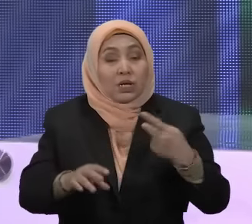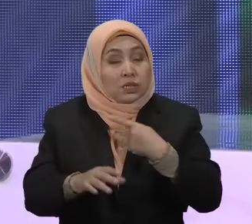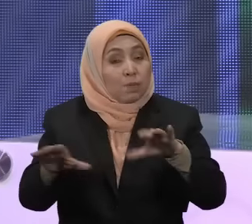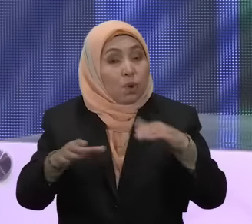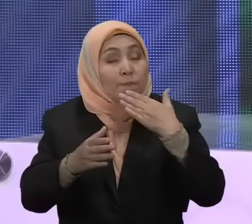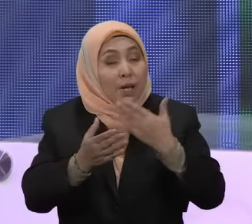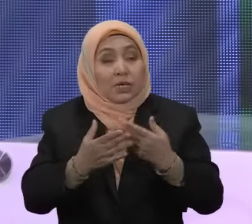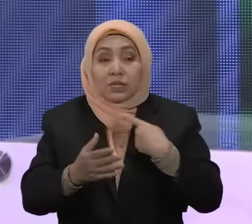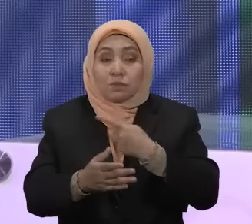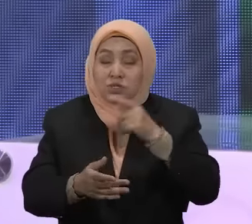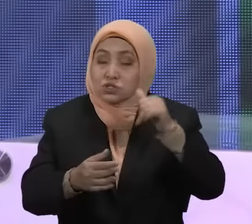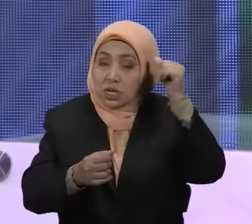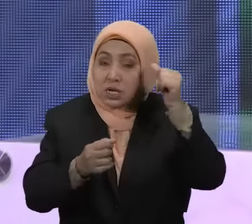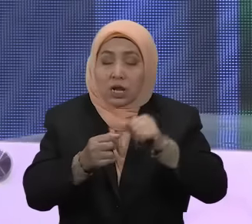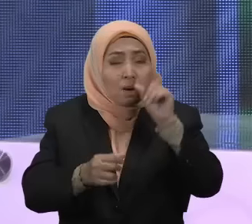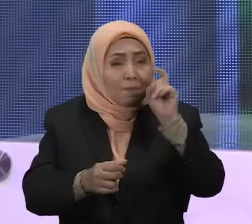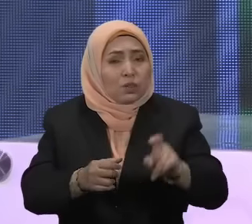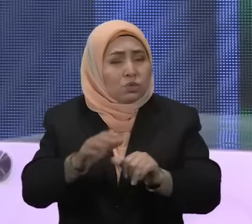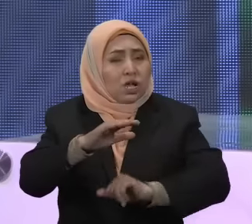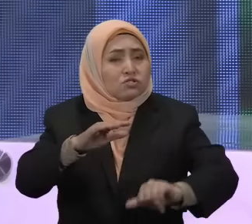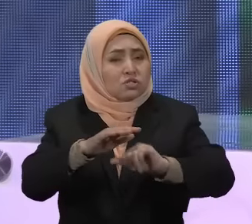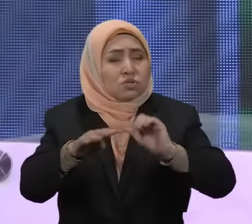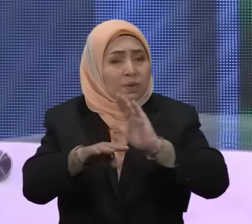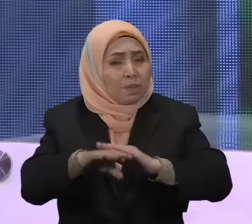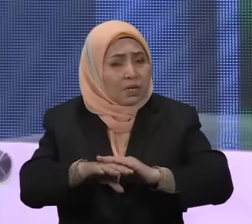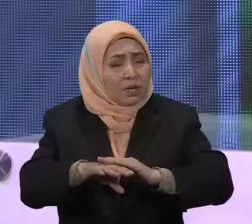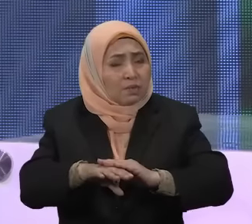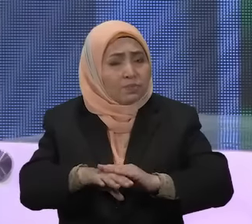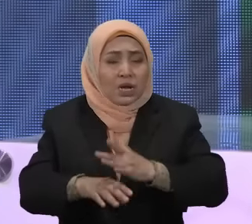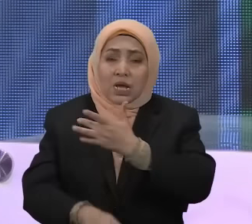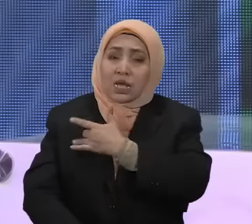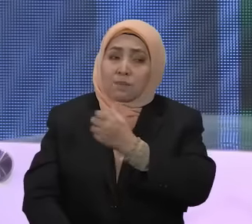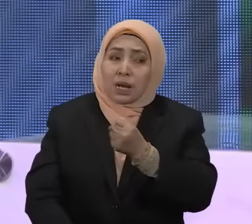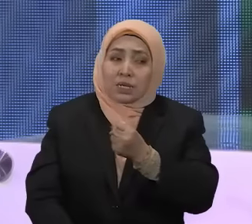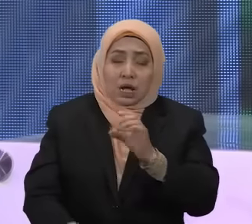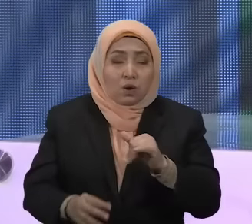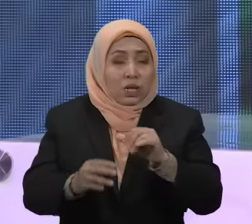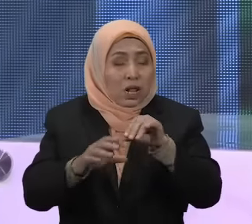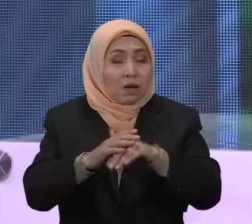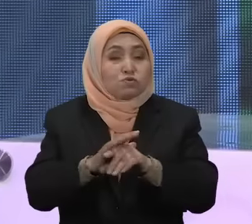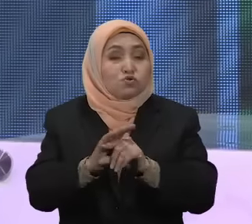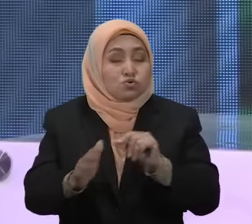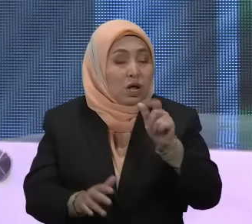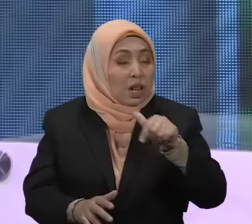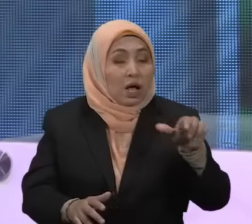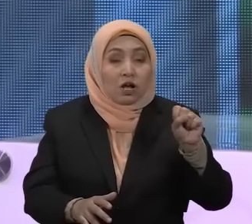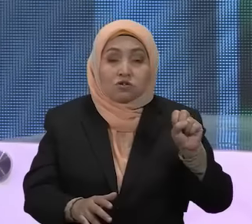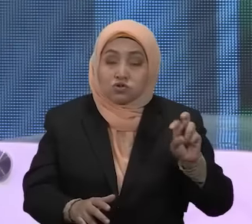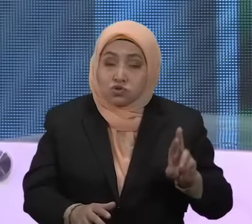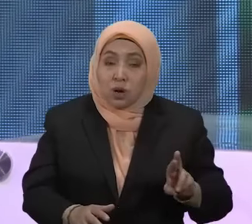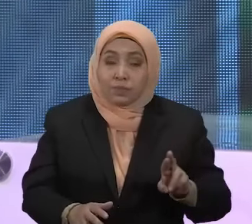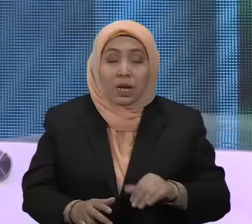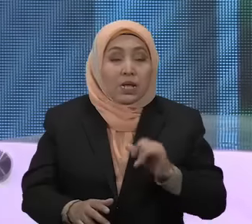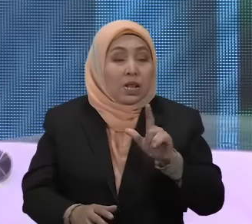Buat baik ini, kita kena ingat bahawa ia perlu diasaskan kepada iman. Kan? Kalau dalam surah Al-Asr itu, illal